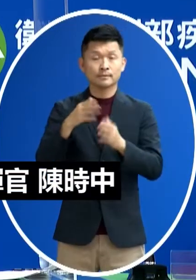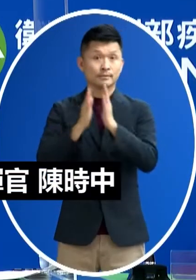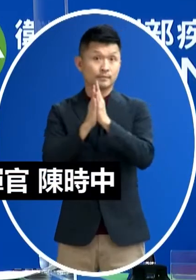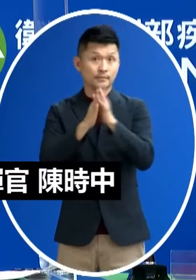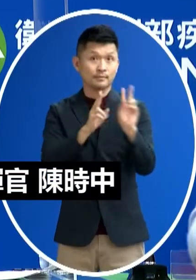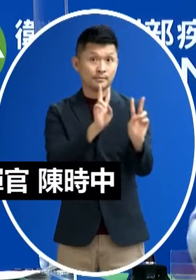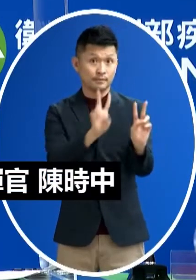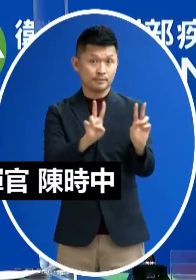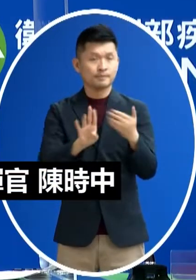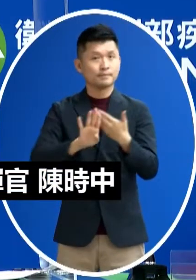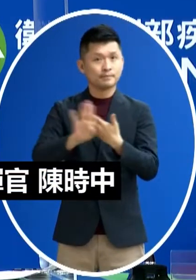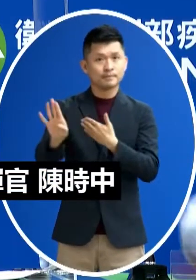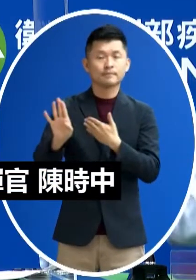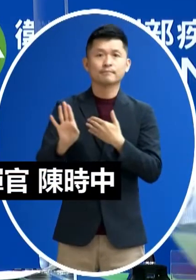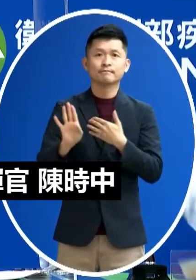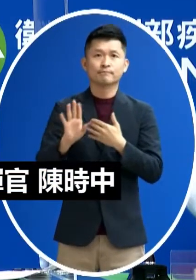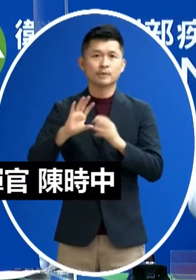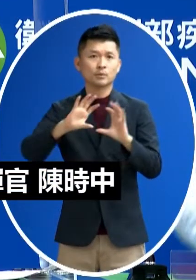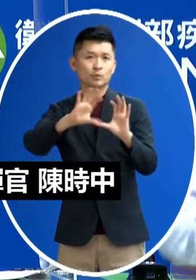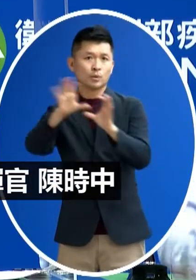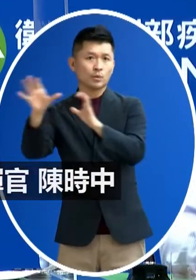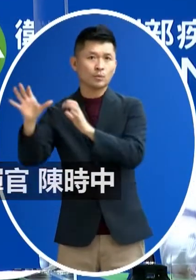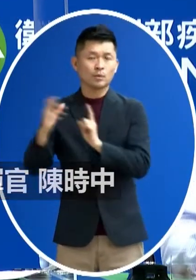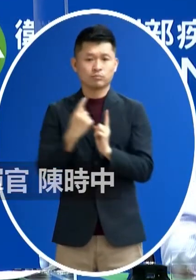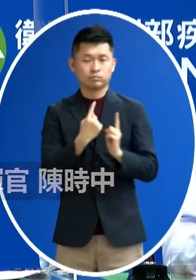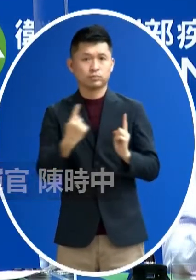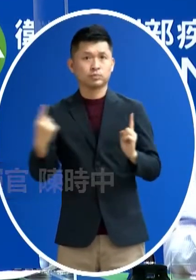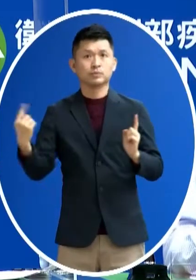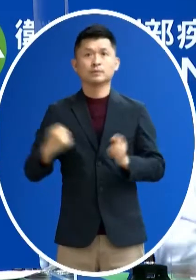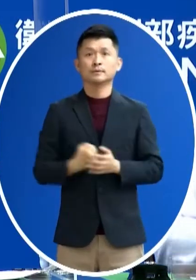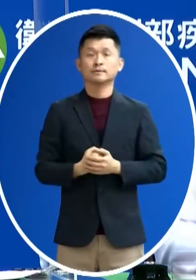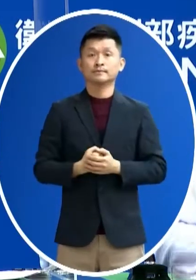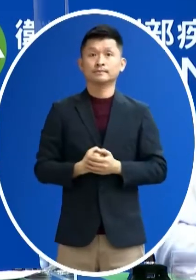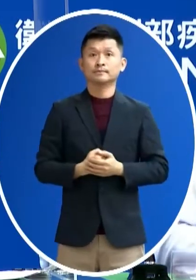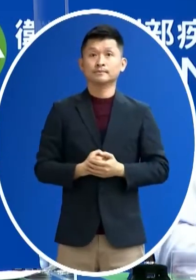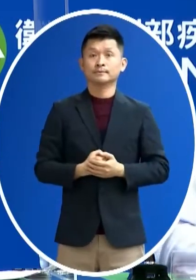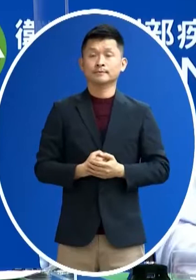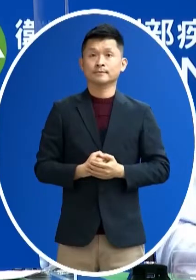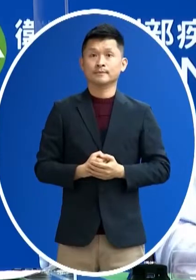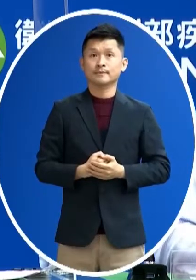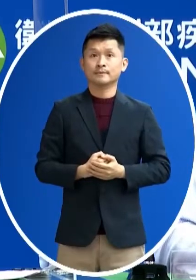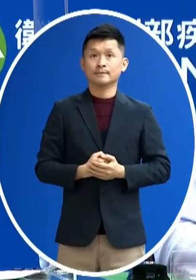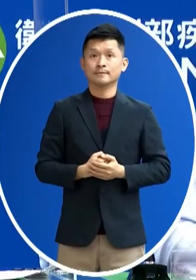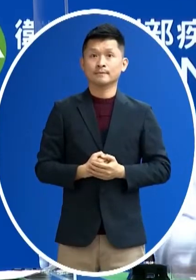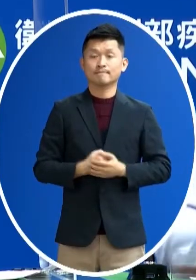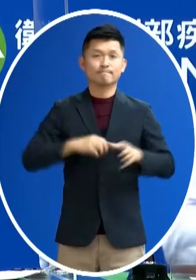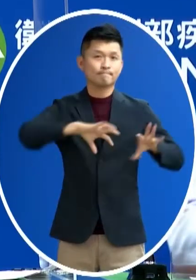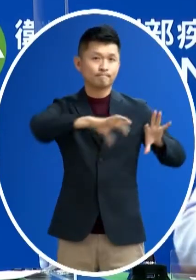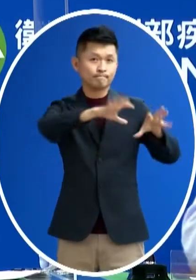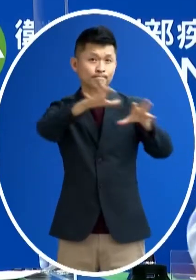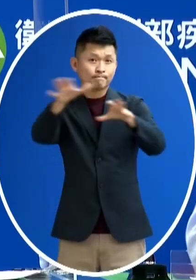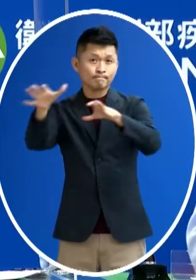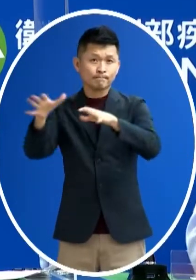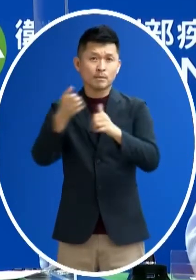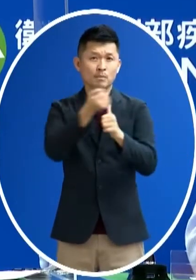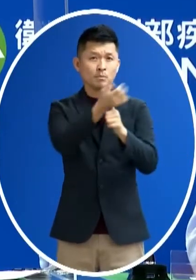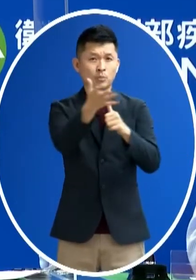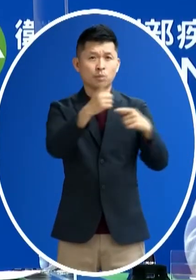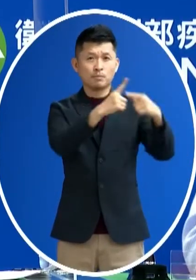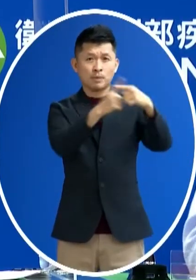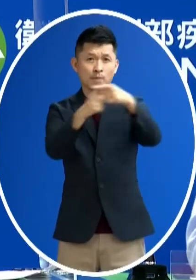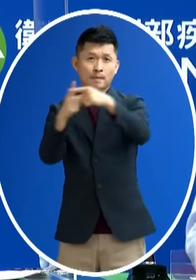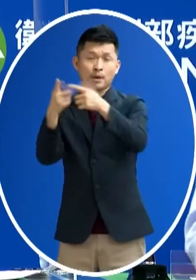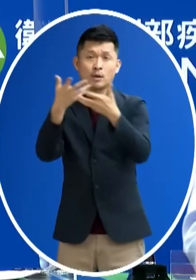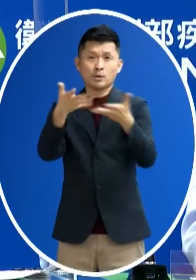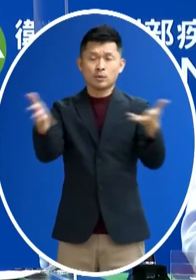余各有几个国家进来。那现在进来国家的，全世界都有这样的疫情，所以国家数